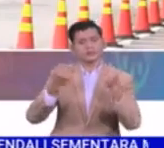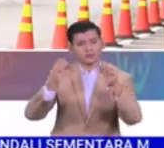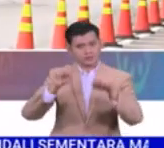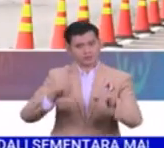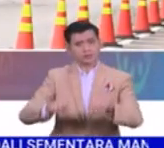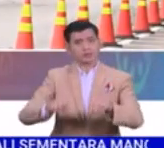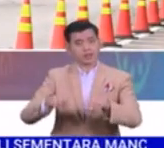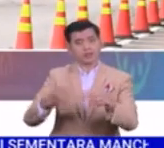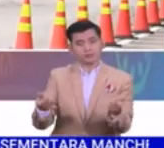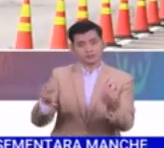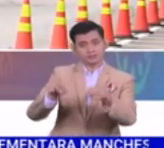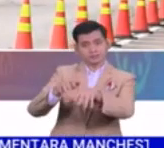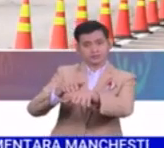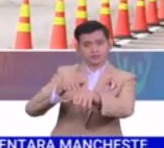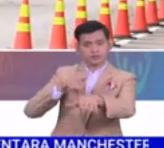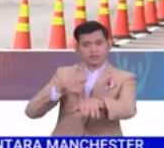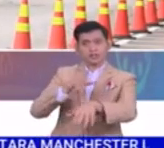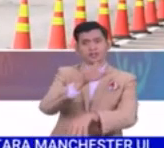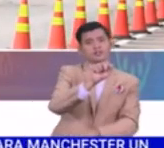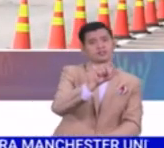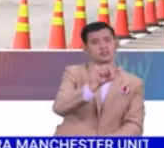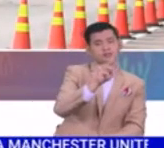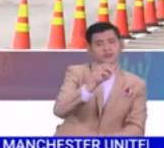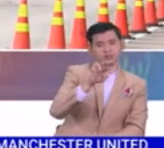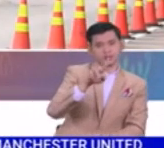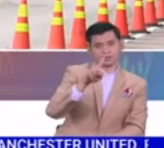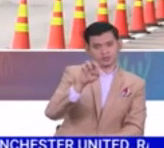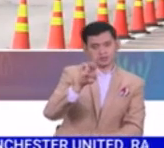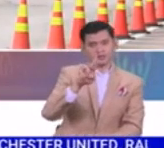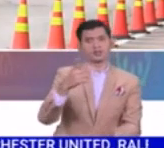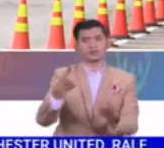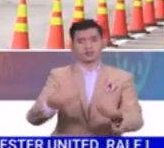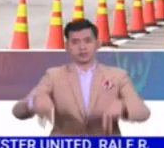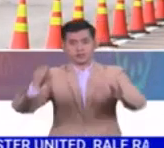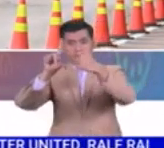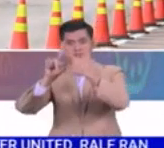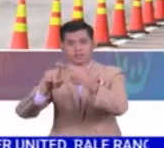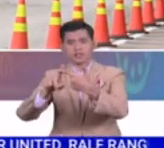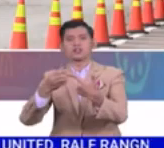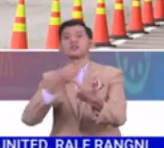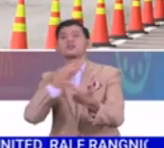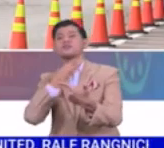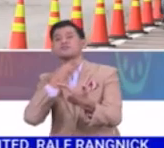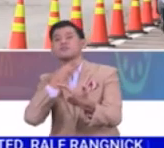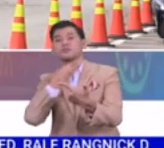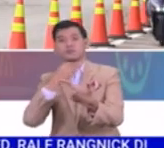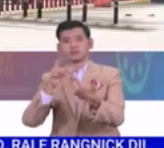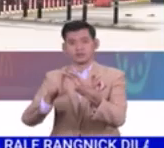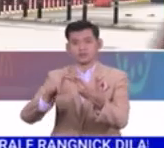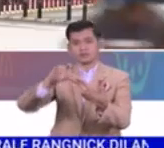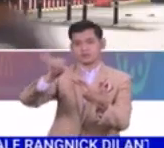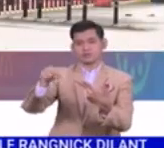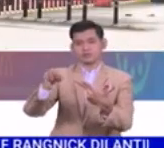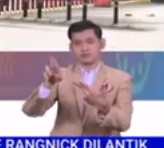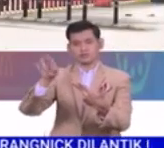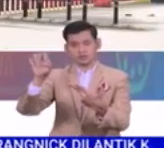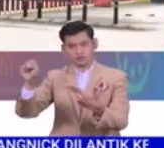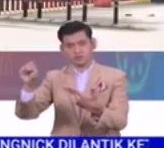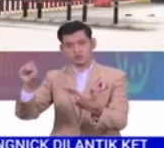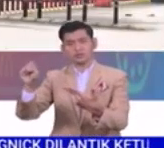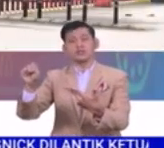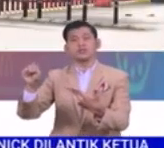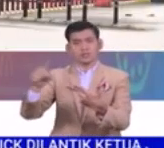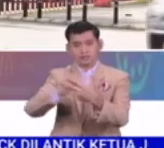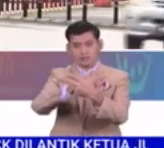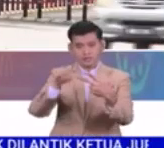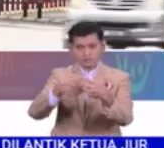perlahan di laluan Slim River, Kuala Kangsar, Ipoh dan Juru Pulau Pinang. Sepanjang perjalanan saya ke sini